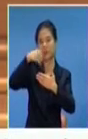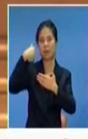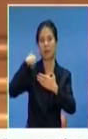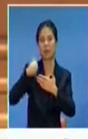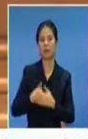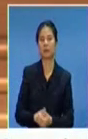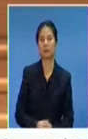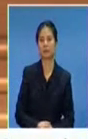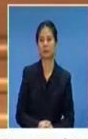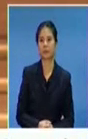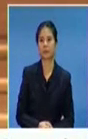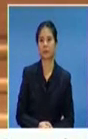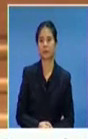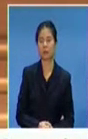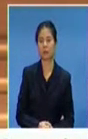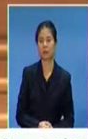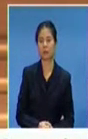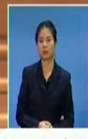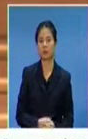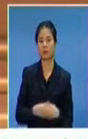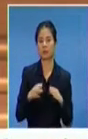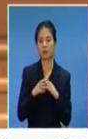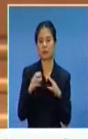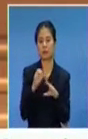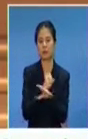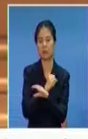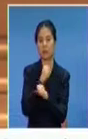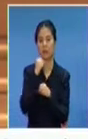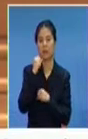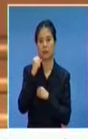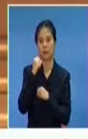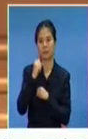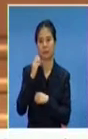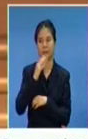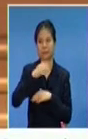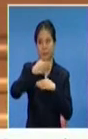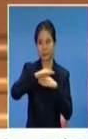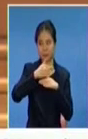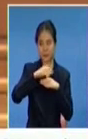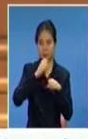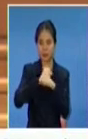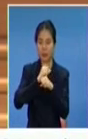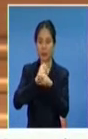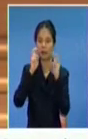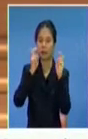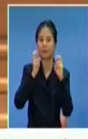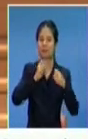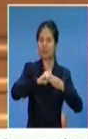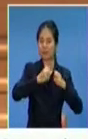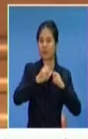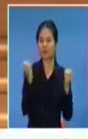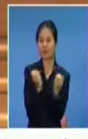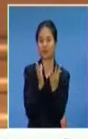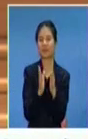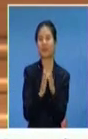ออกไปเคลื่อนไหวข้างนอกออกไปขยับข้างนอกไปจุดประเด็นไปสร้างประเด็นไปสร้างปัญหาให้บ้